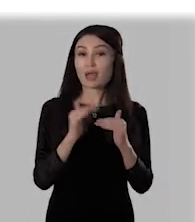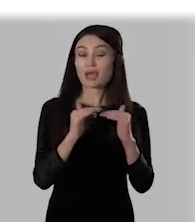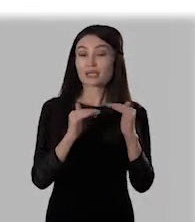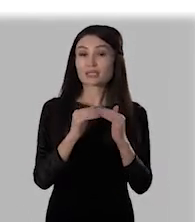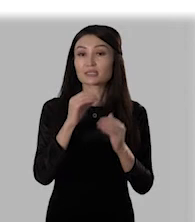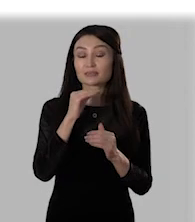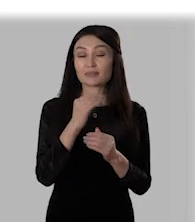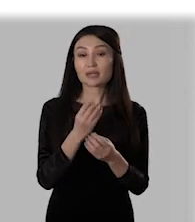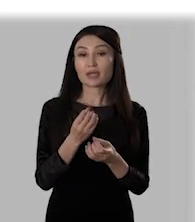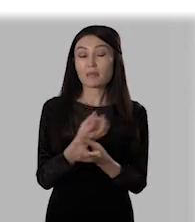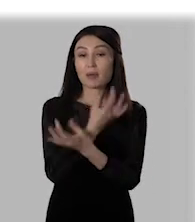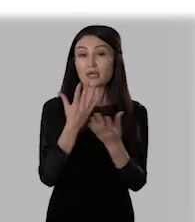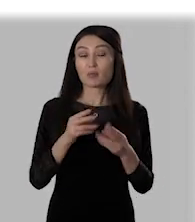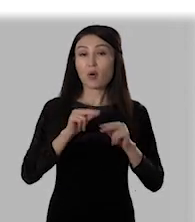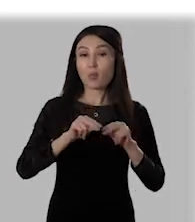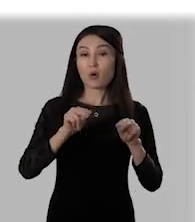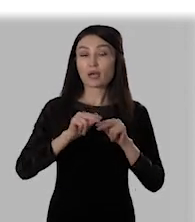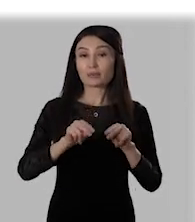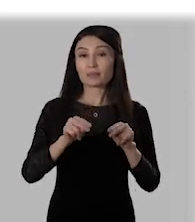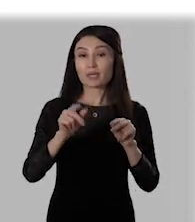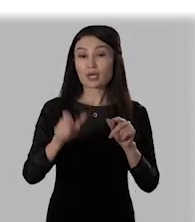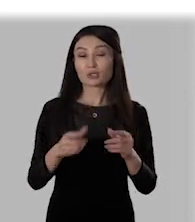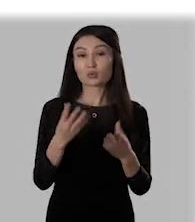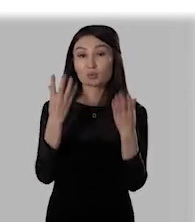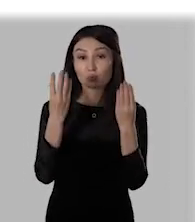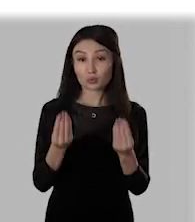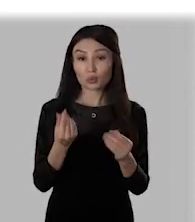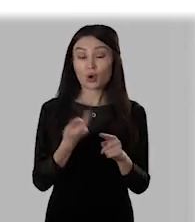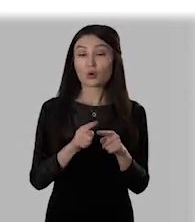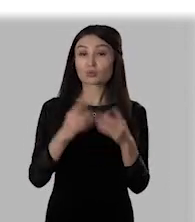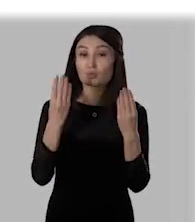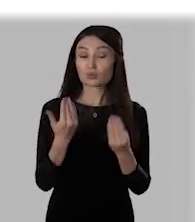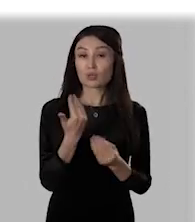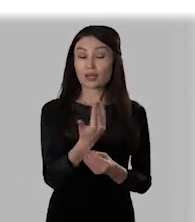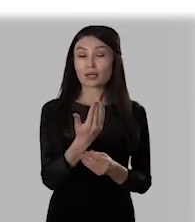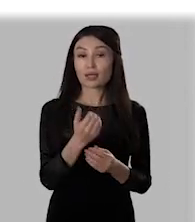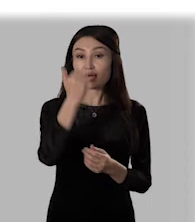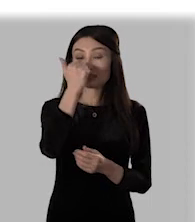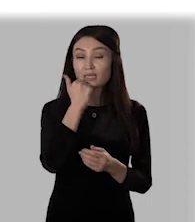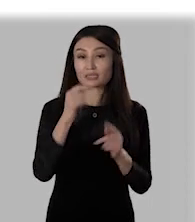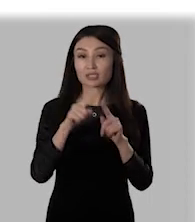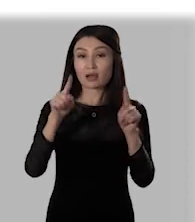майрамы, мугалимдер күнү. Ошол күнү аларга ыраазычылык кат берген.